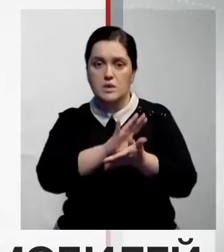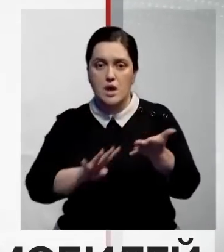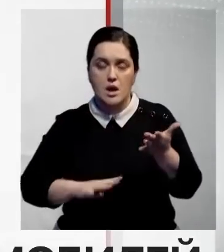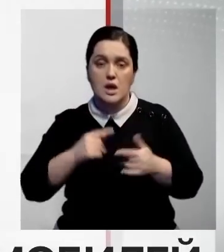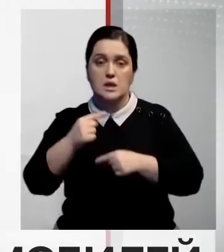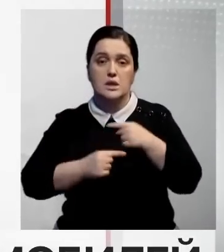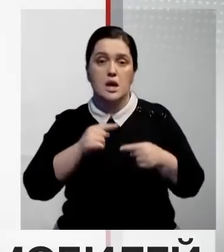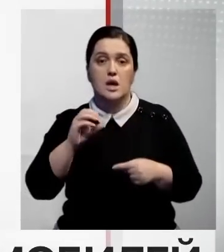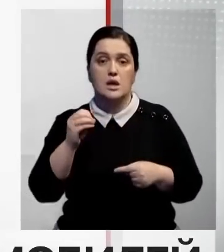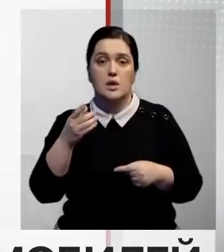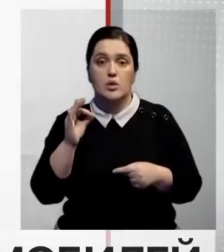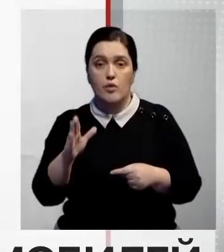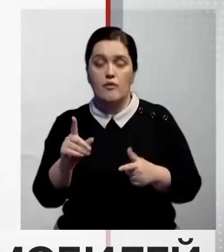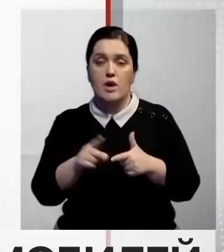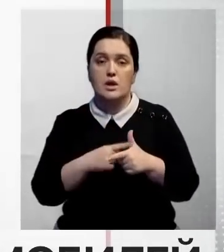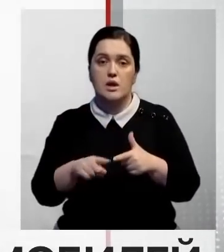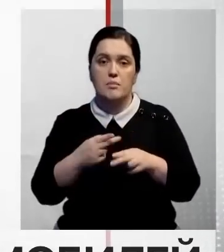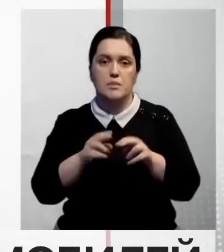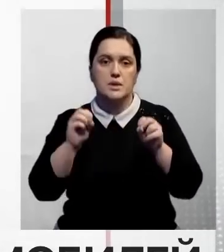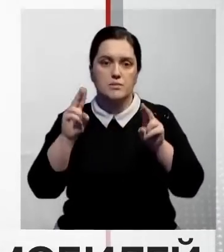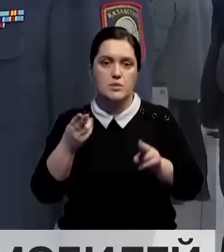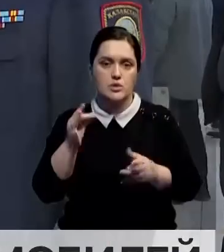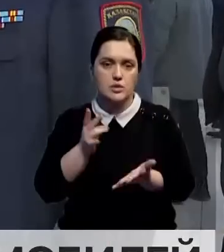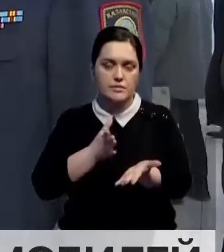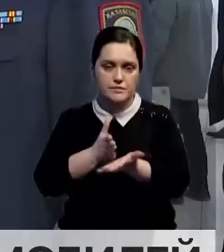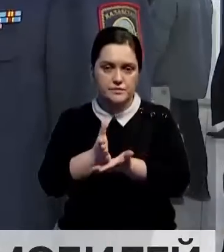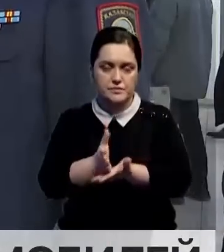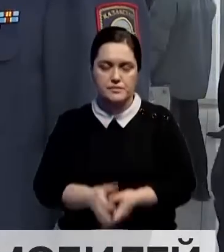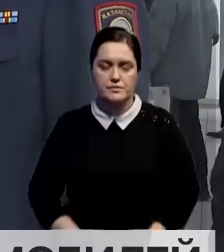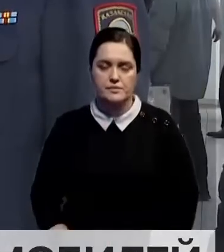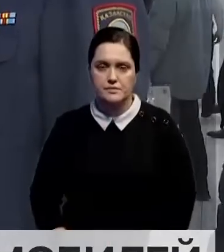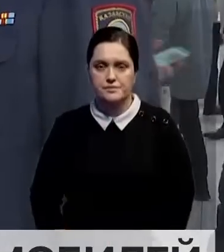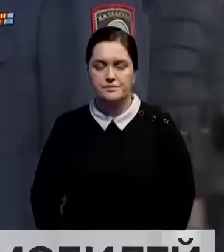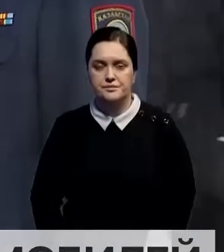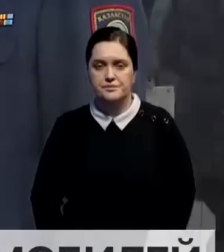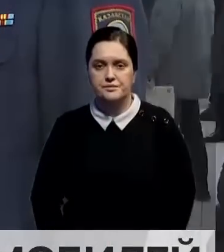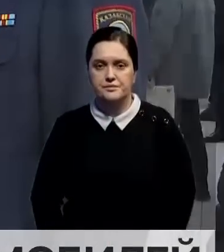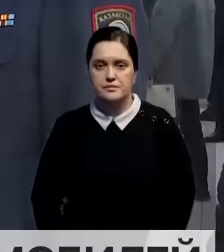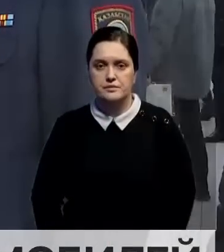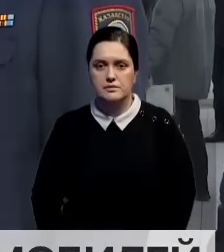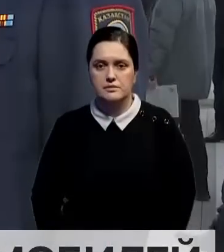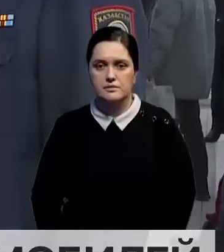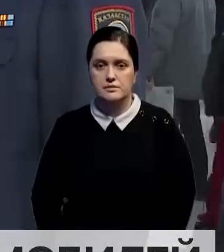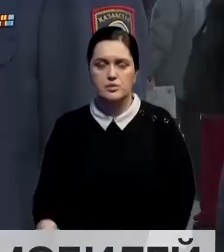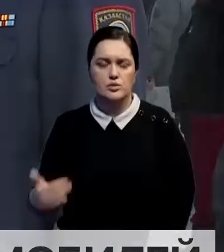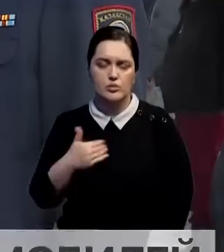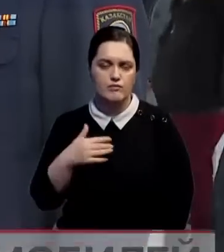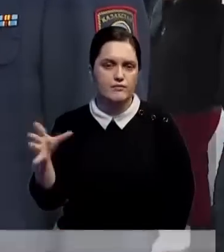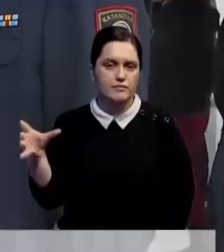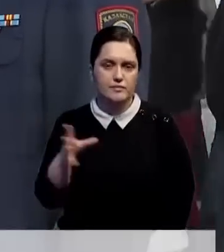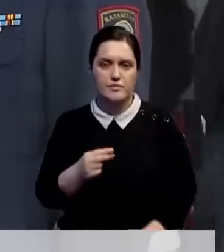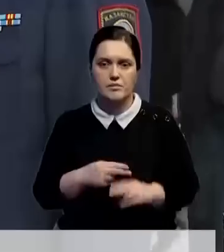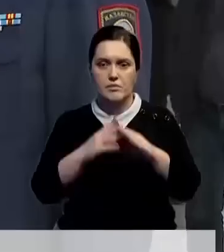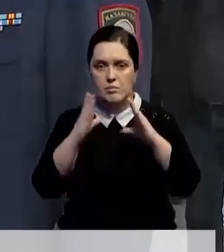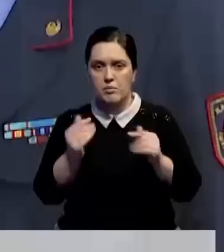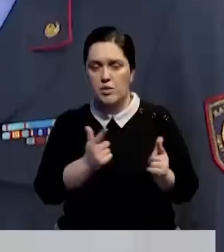через портал ЕГОВ, либо обратиться в спеццон. Планируем провести легализацию всех транспортных средств,